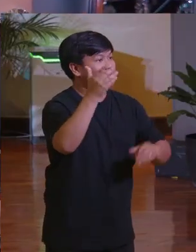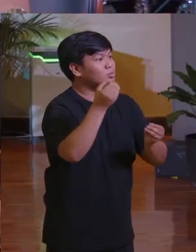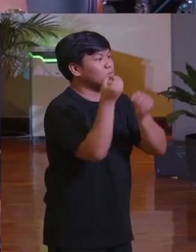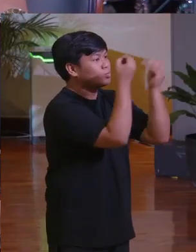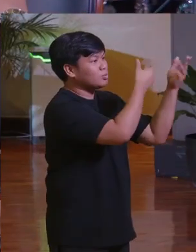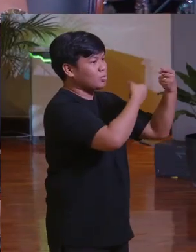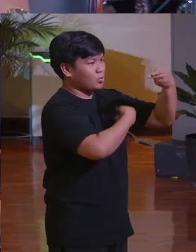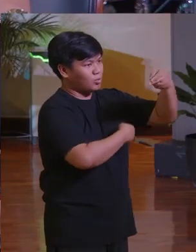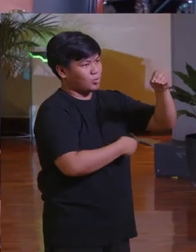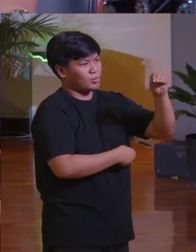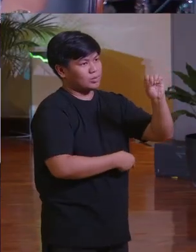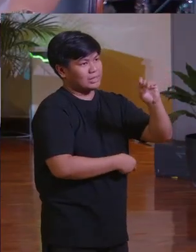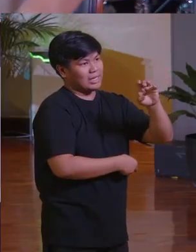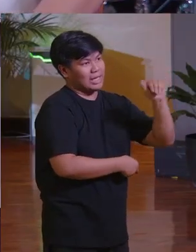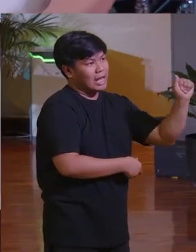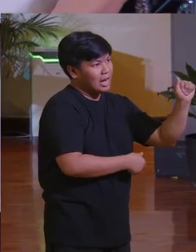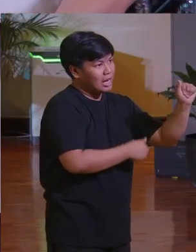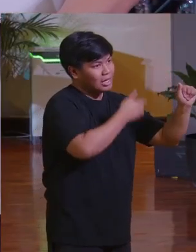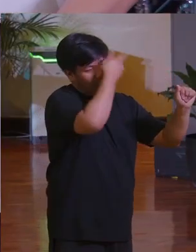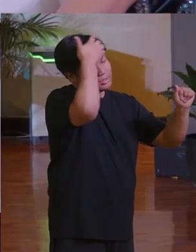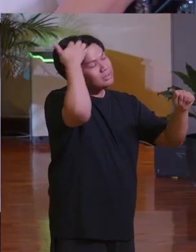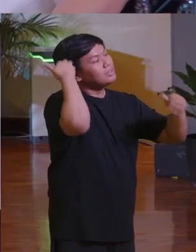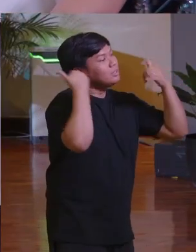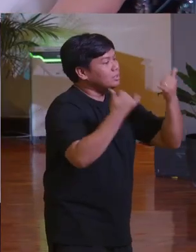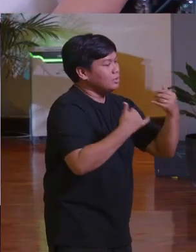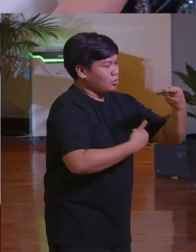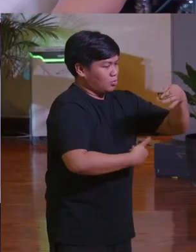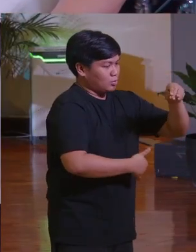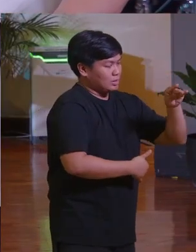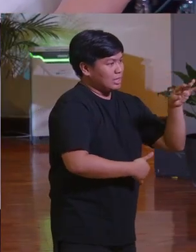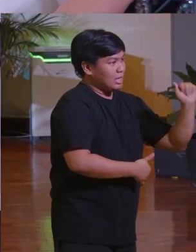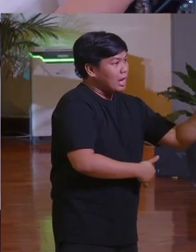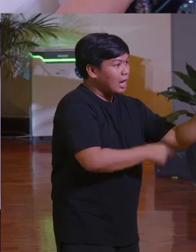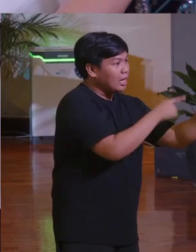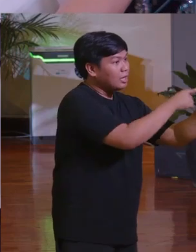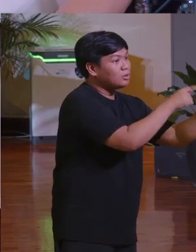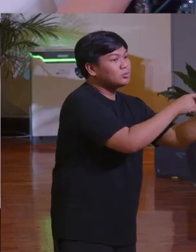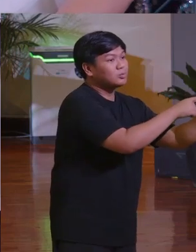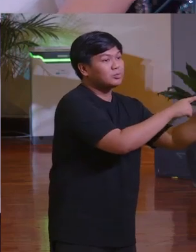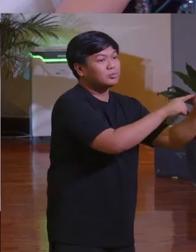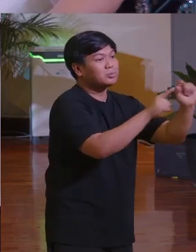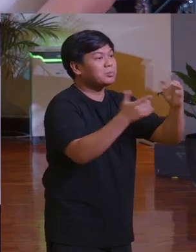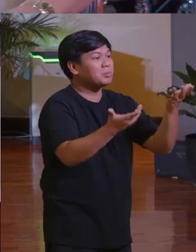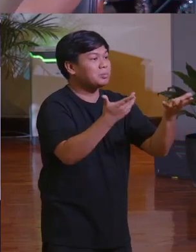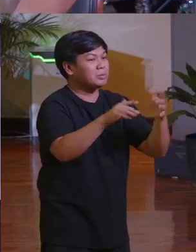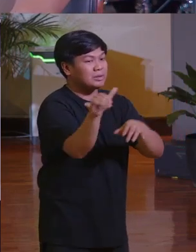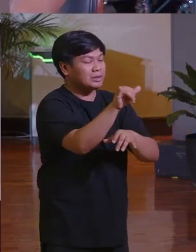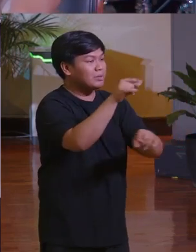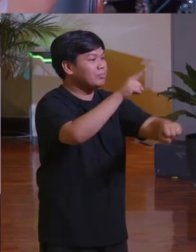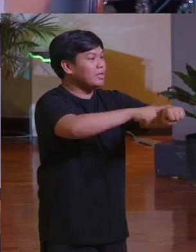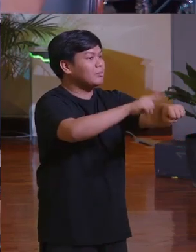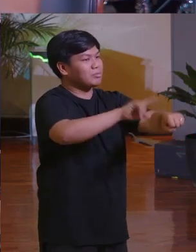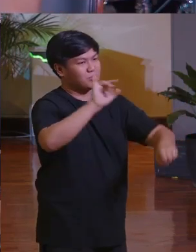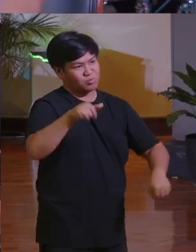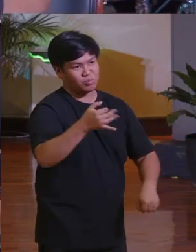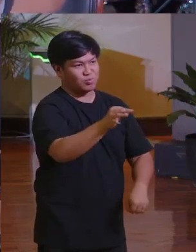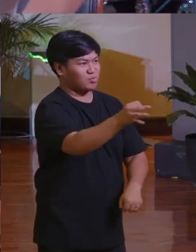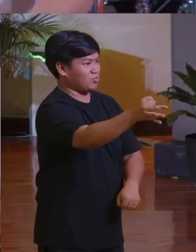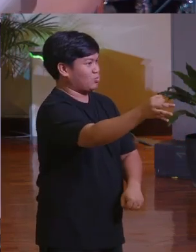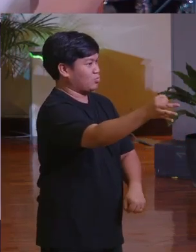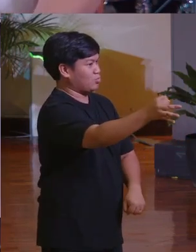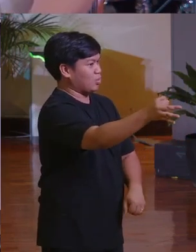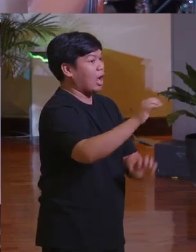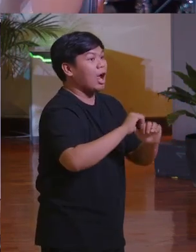Hosea. Kasabayan po ni Hosea, si Jonah. Itong panahon na ito. Paano po